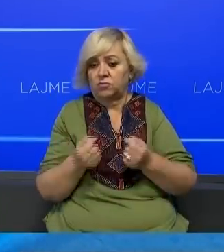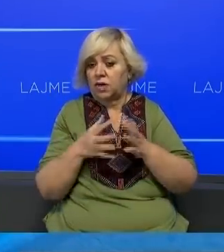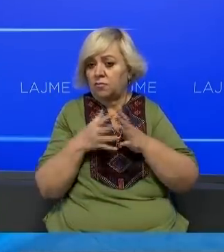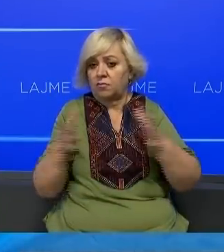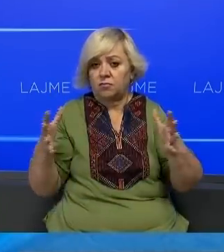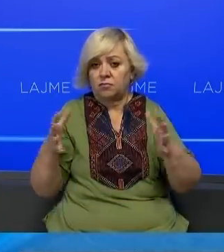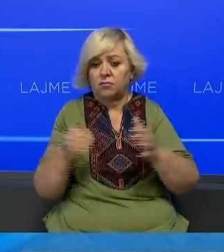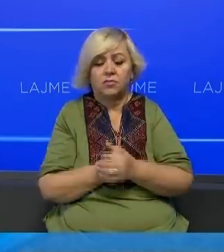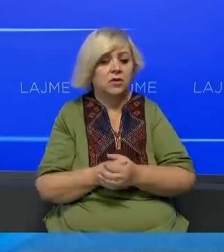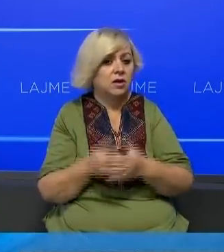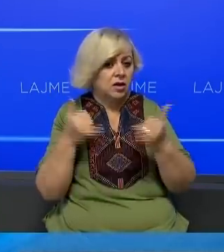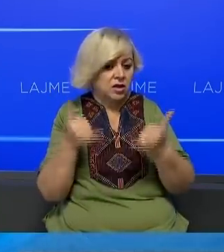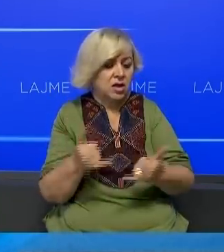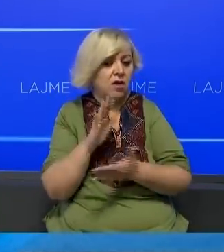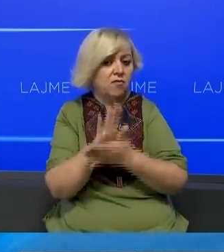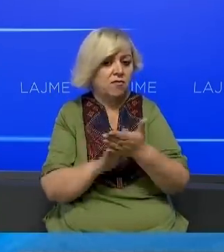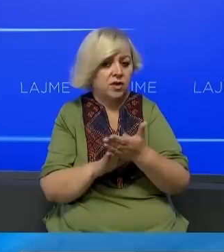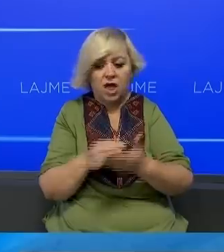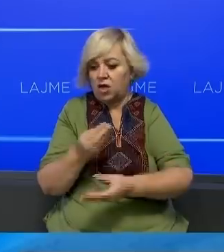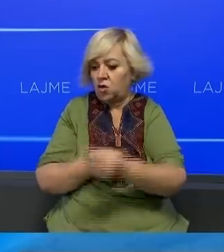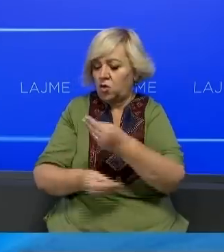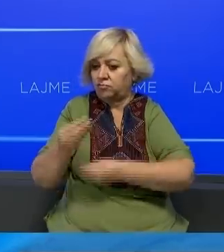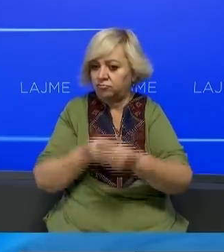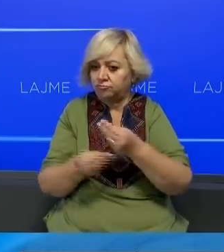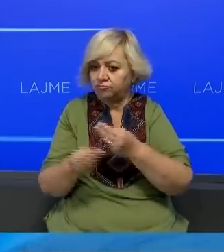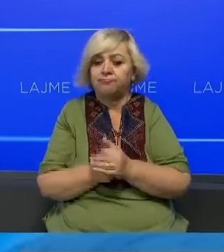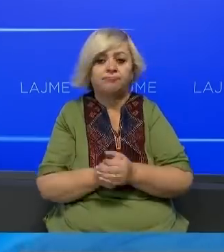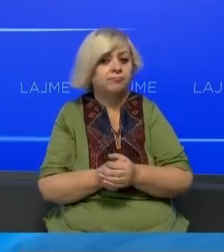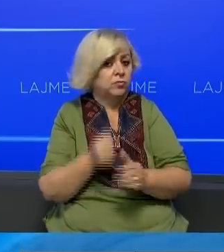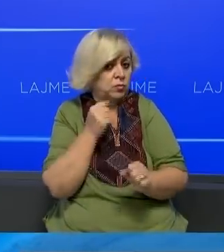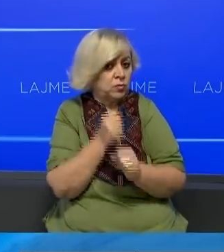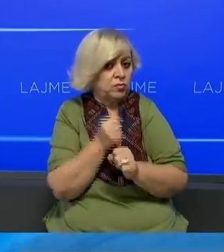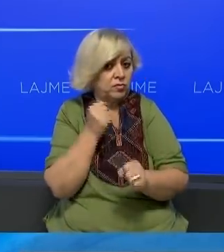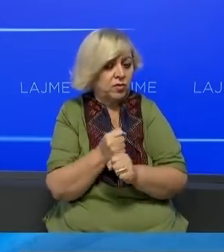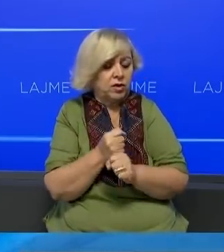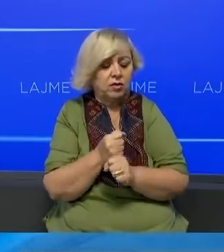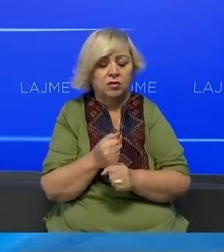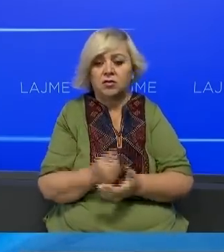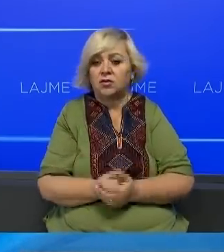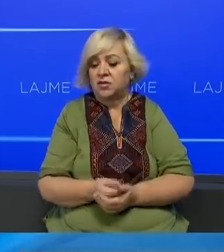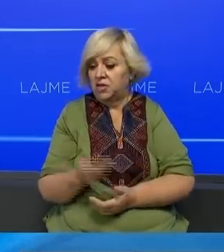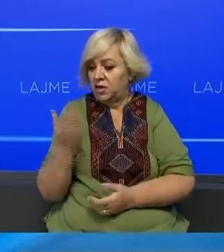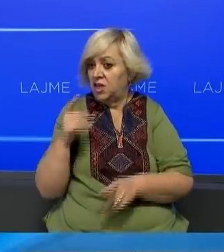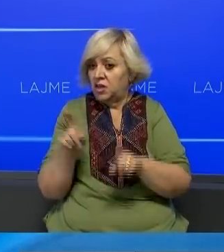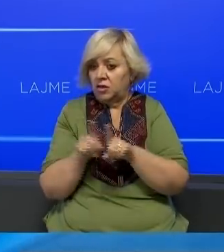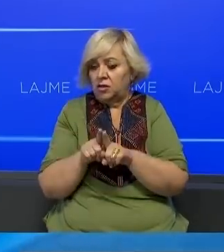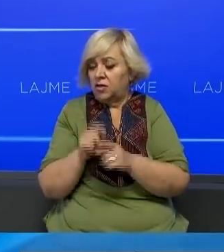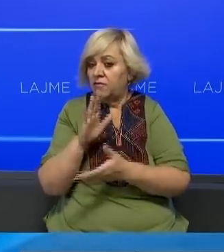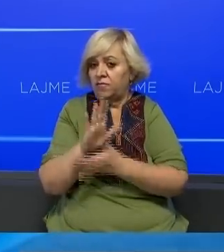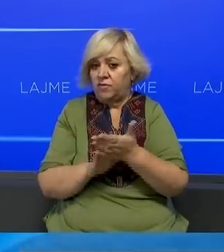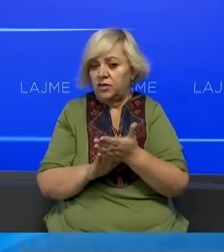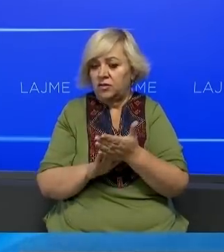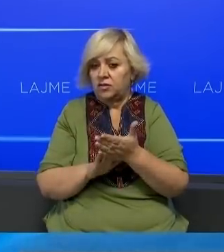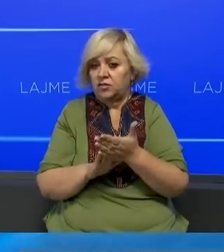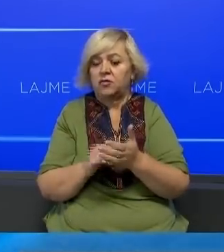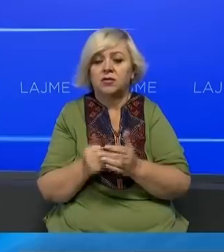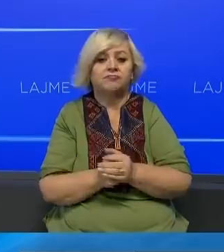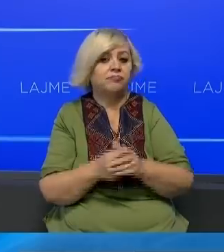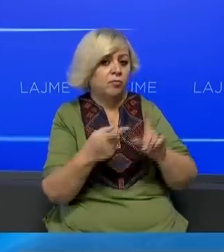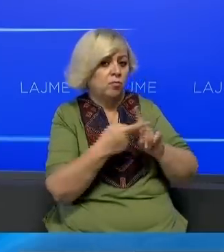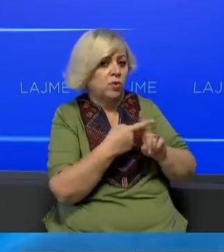dhe tani sa po ka filluar ekonomia të revitalizohet, të kthehet në nivelin e mëparshëm, kemi filluar të shënojmë trendet